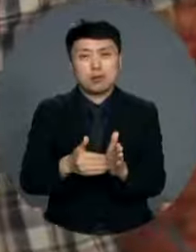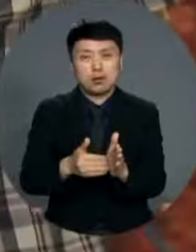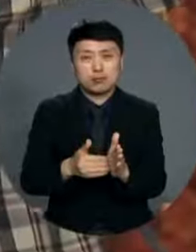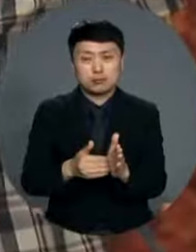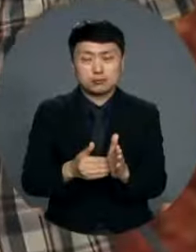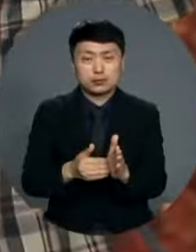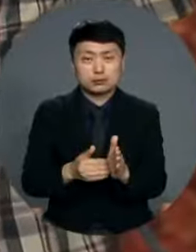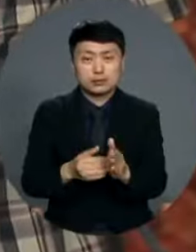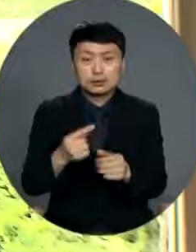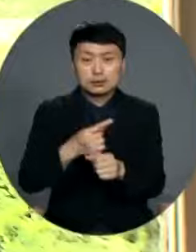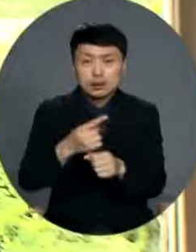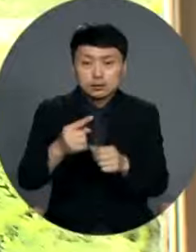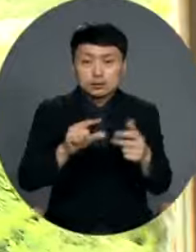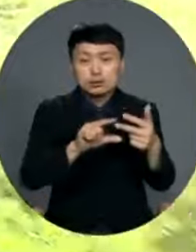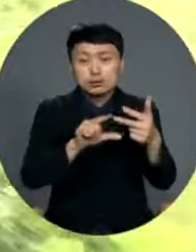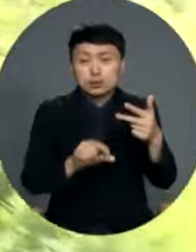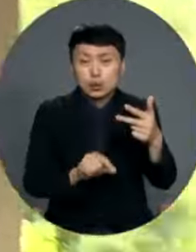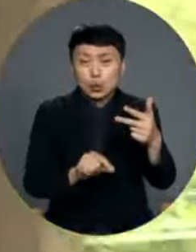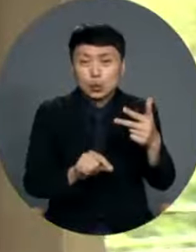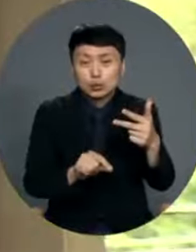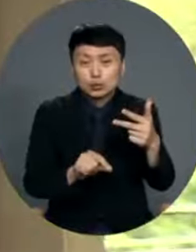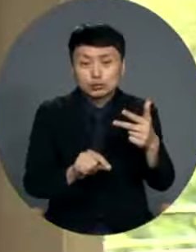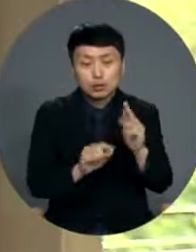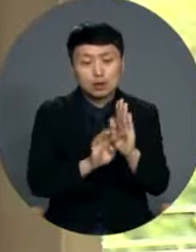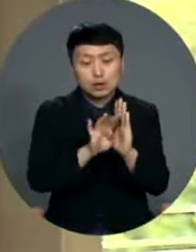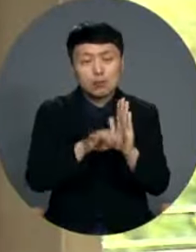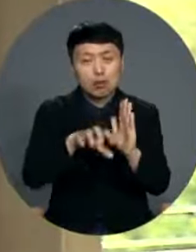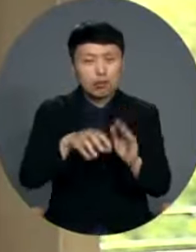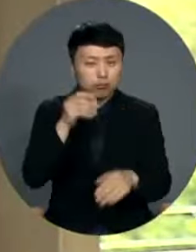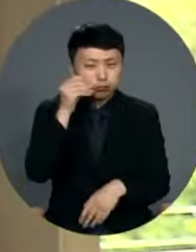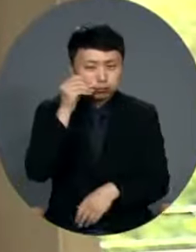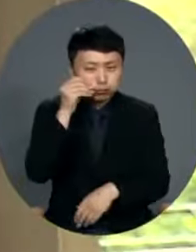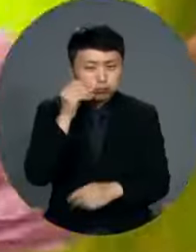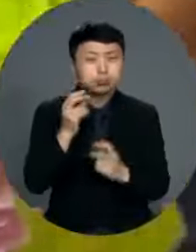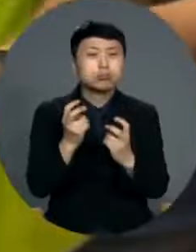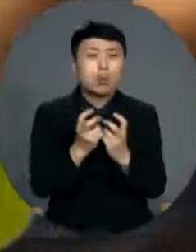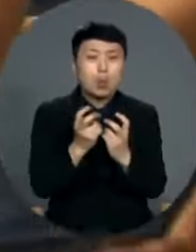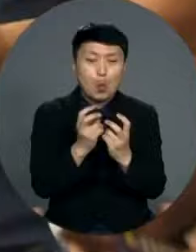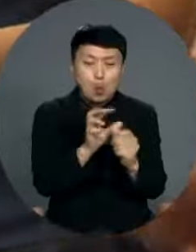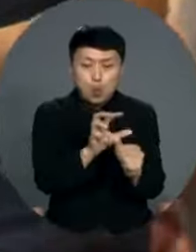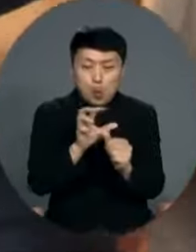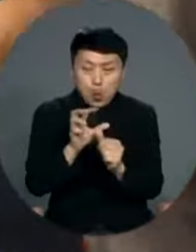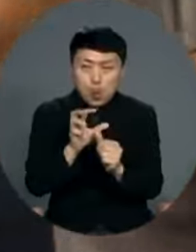다시 시작될 내년 7월까지 비게 될 공간을 어떻게